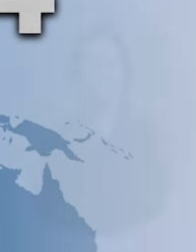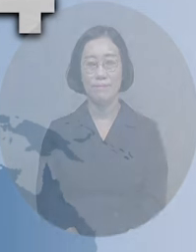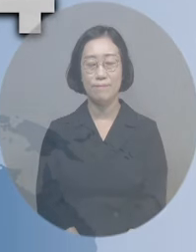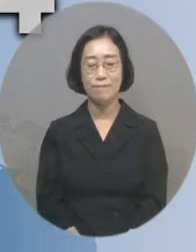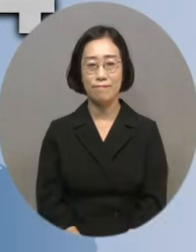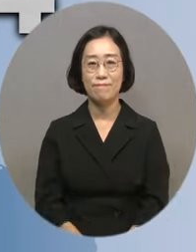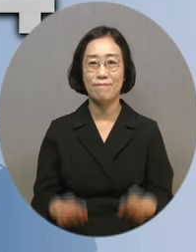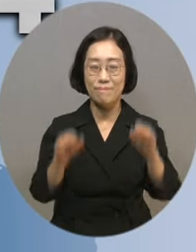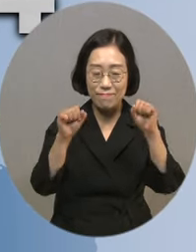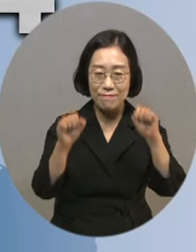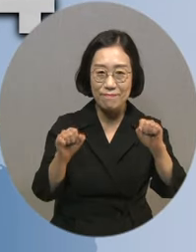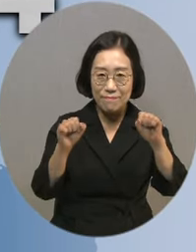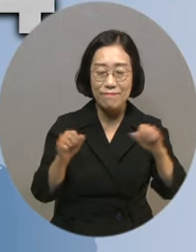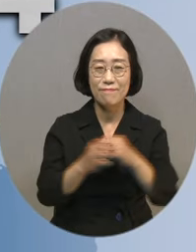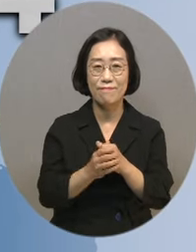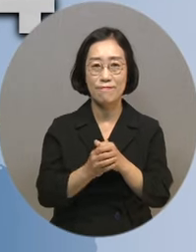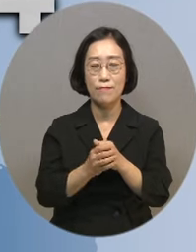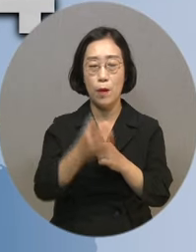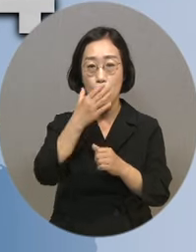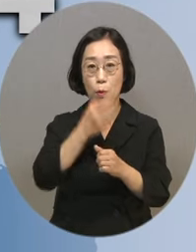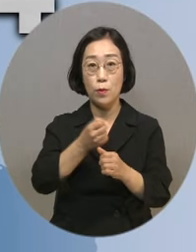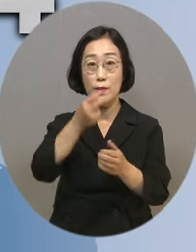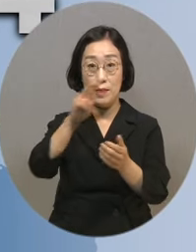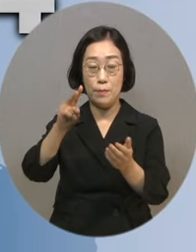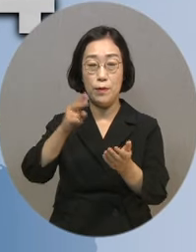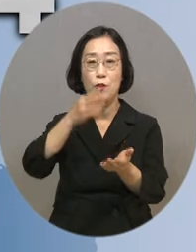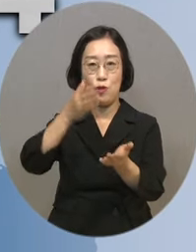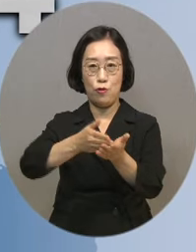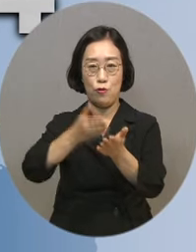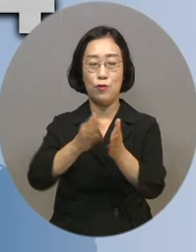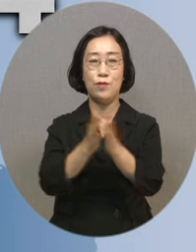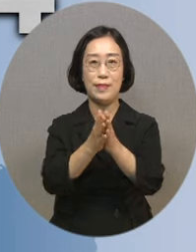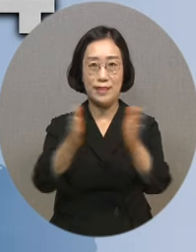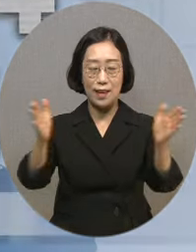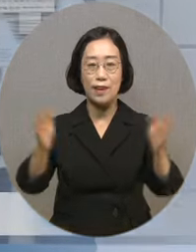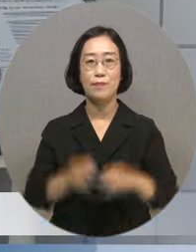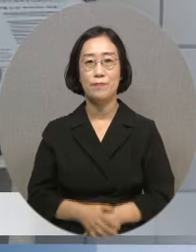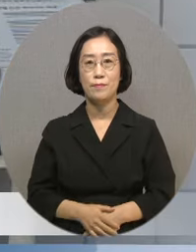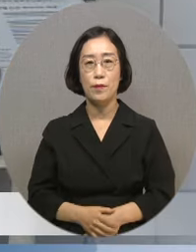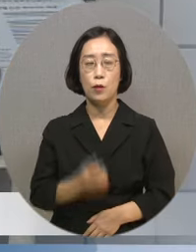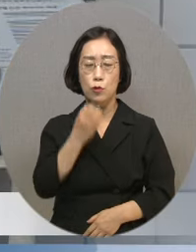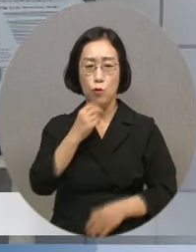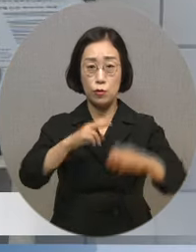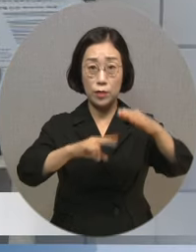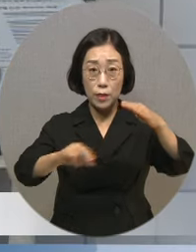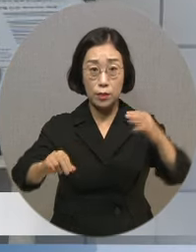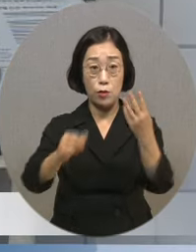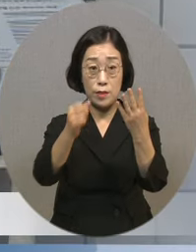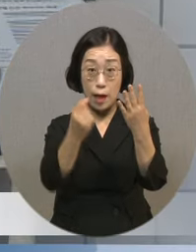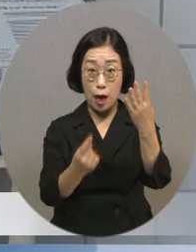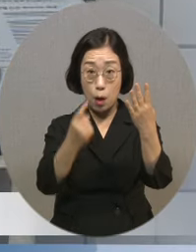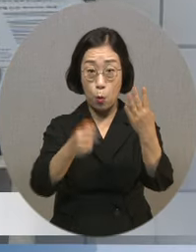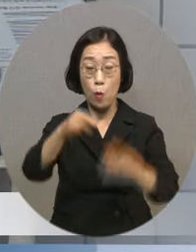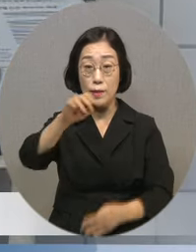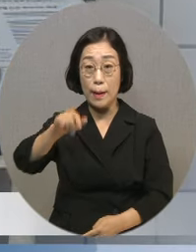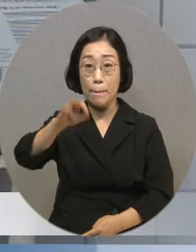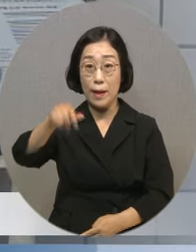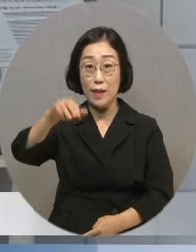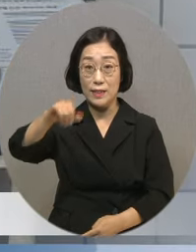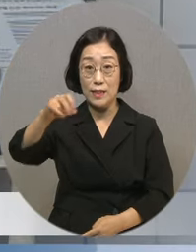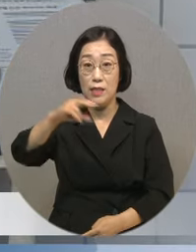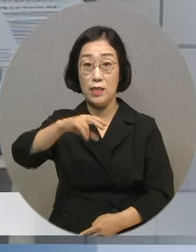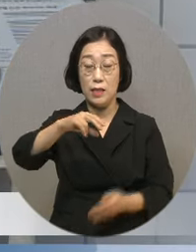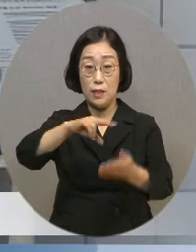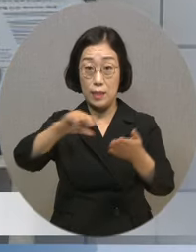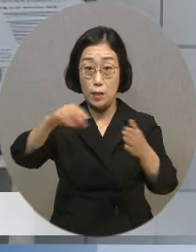시청자 여러분 안녕하십니까 WBC 복지 T 뉴스 24입니다 서울 지하철 4호선 삼각 지역에는